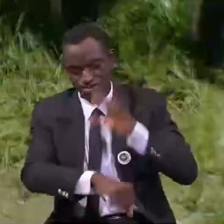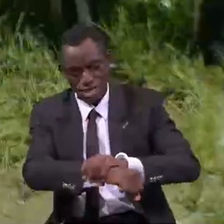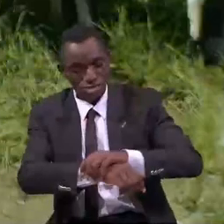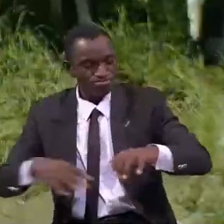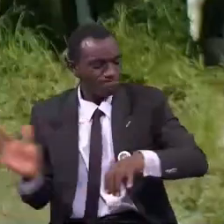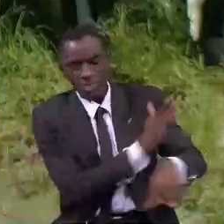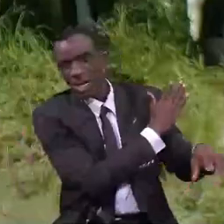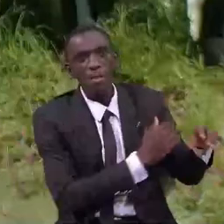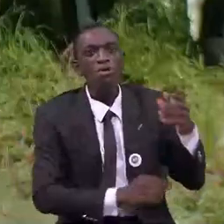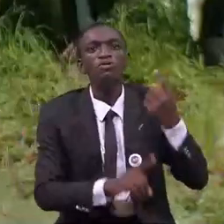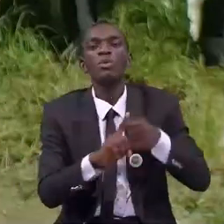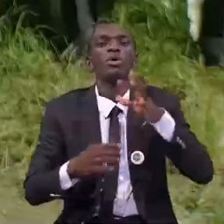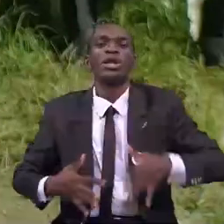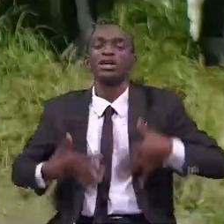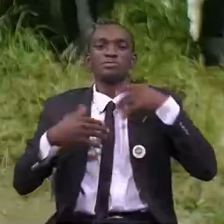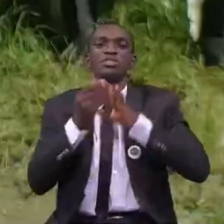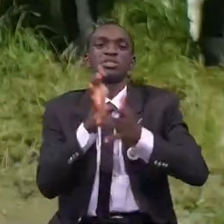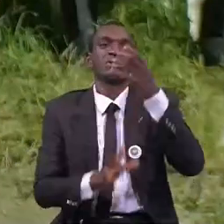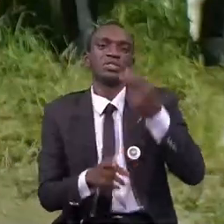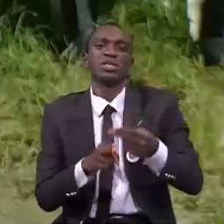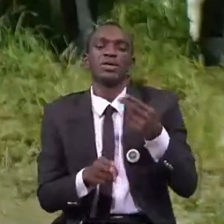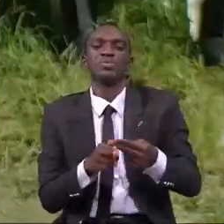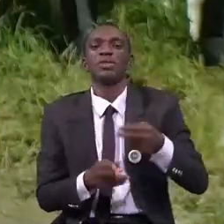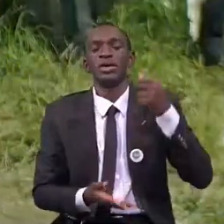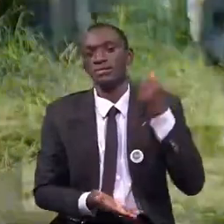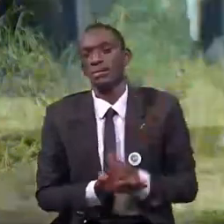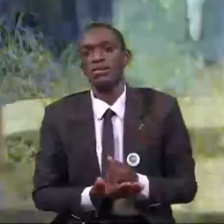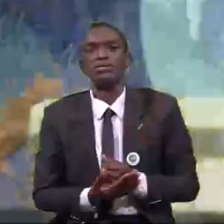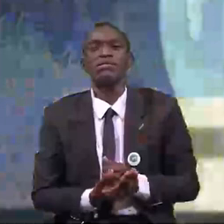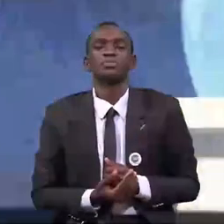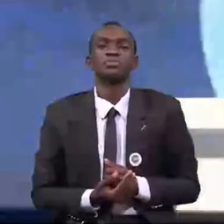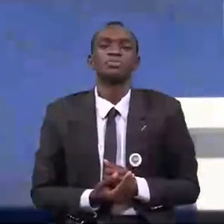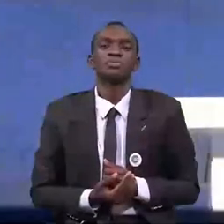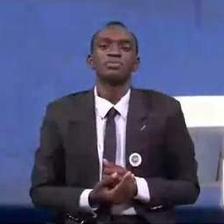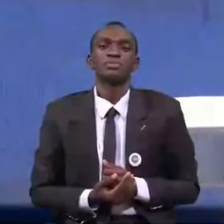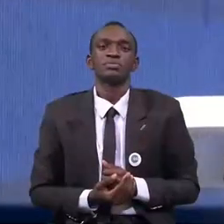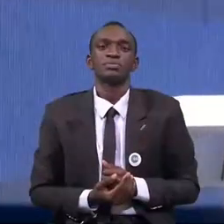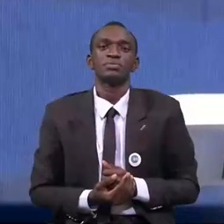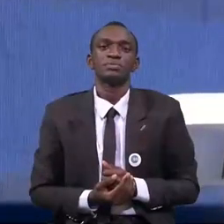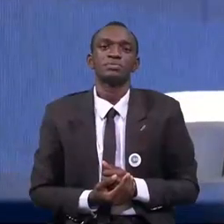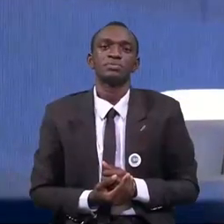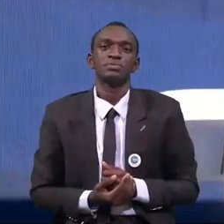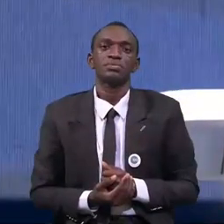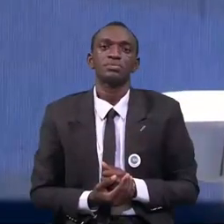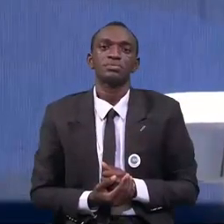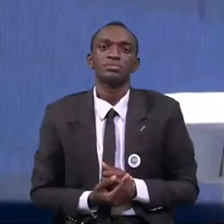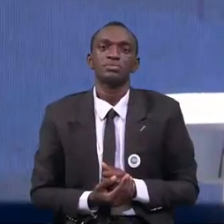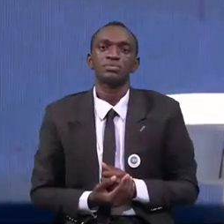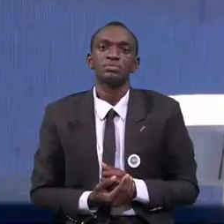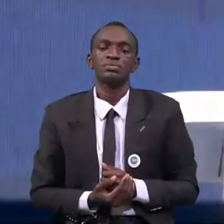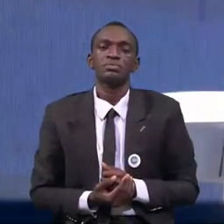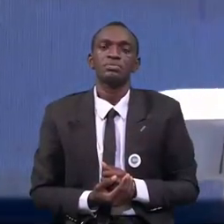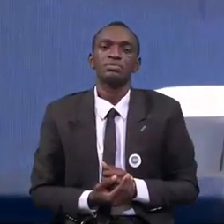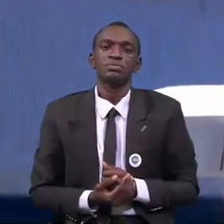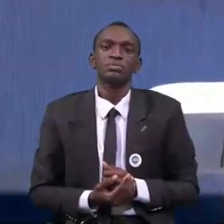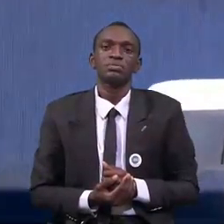fera que la main du diable vous touche pour vous saisir pour dire je t'ai attrapé maintenant tu es mon mon captif la main du Seigneur va ôter